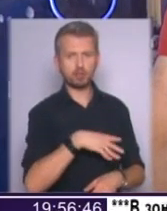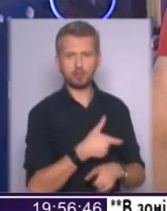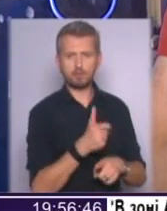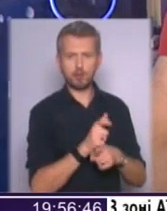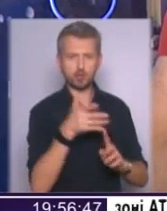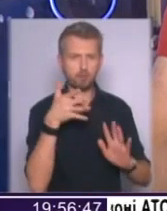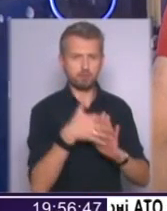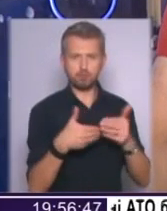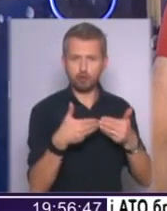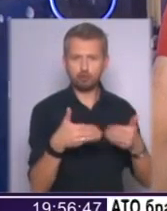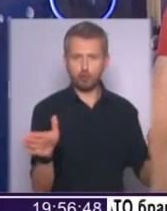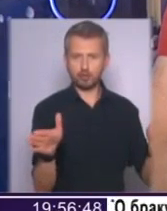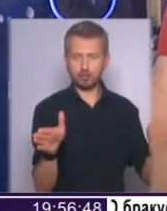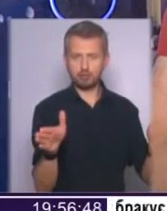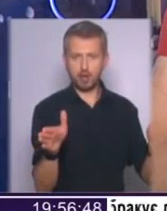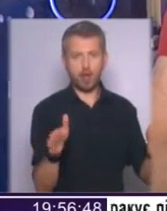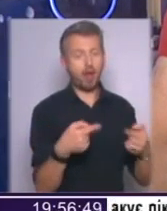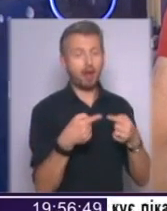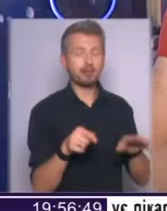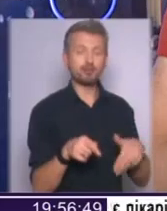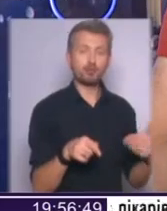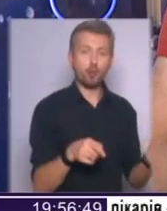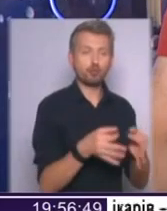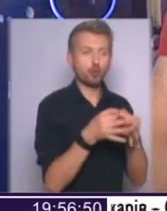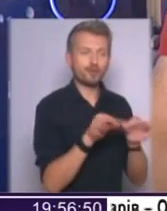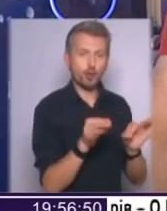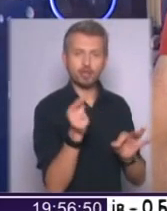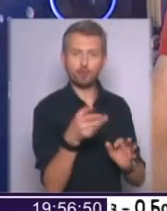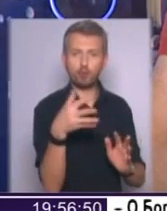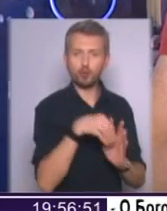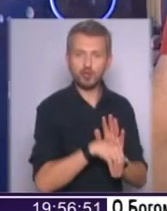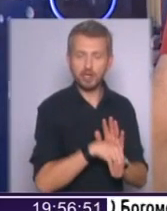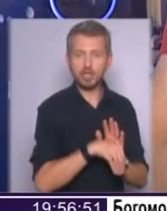прозоріші громадян з одного боку, а з іншого боку дозволити в тому числі і